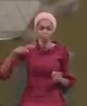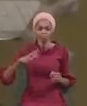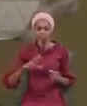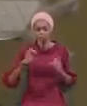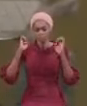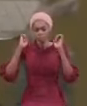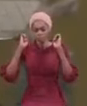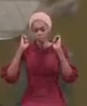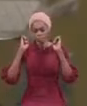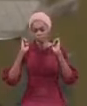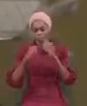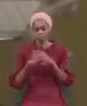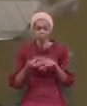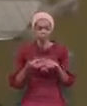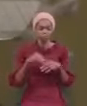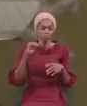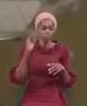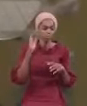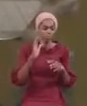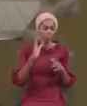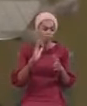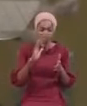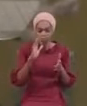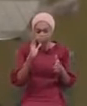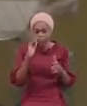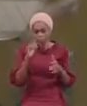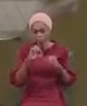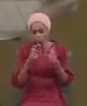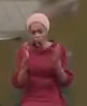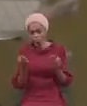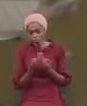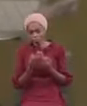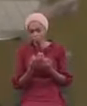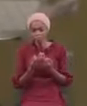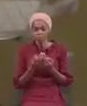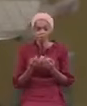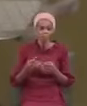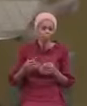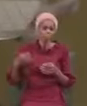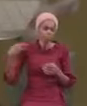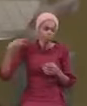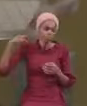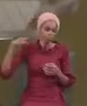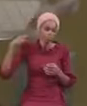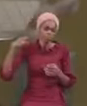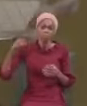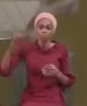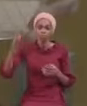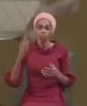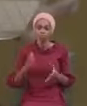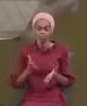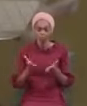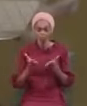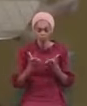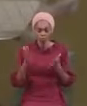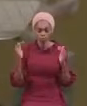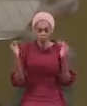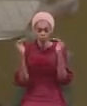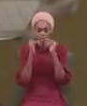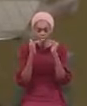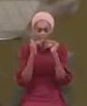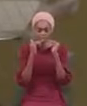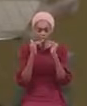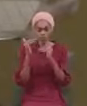Dieu exige le même standard gloire à Dieu donc il y a pas de place pour dire je ne suis